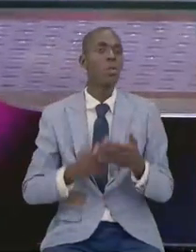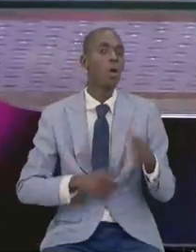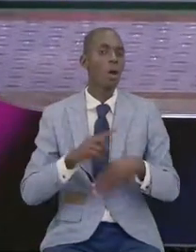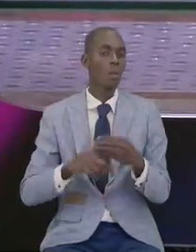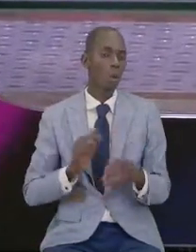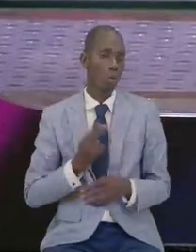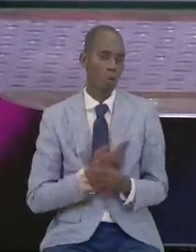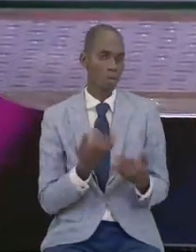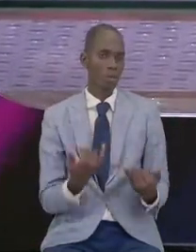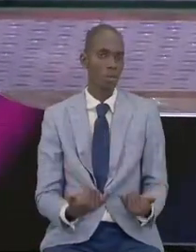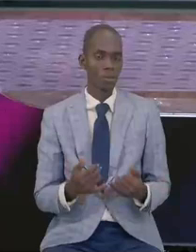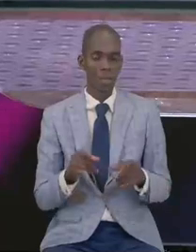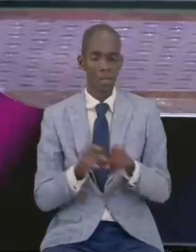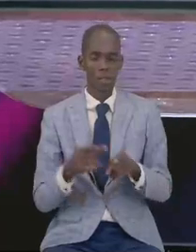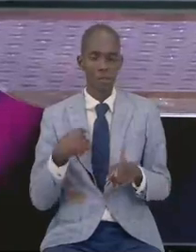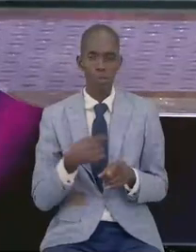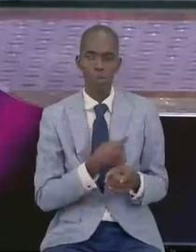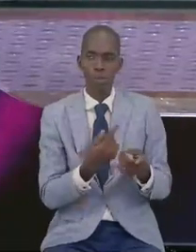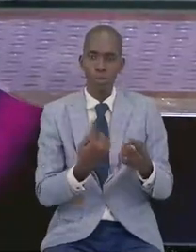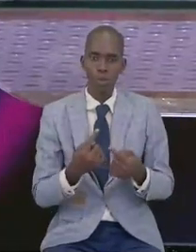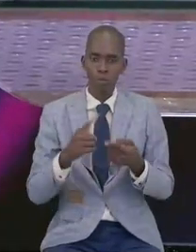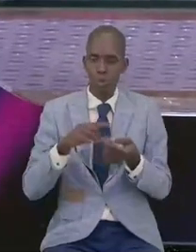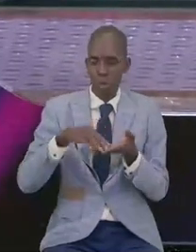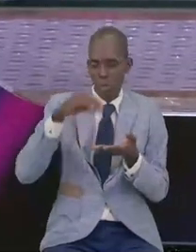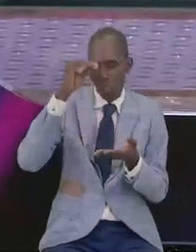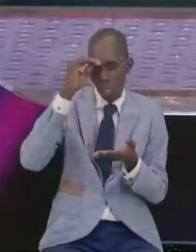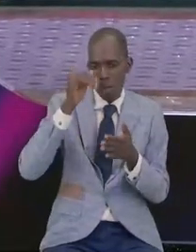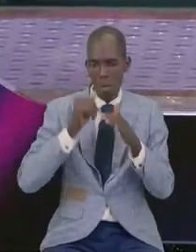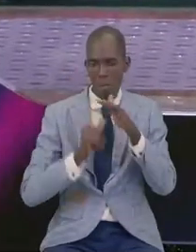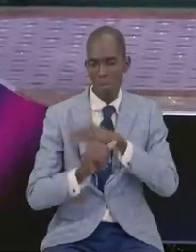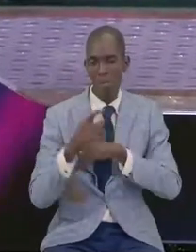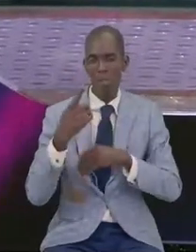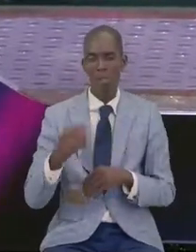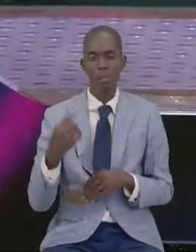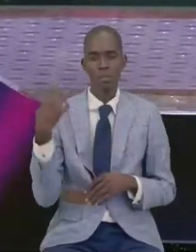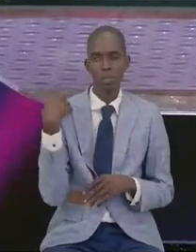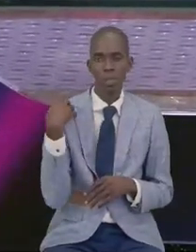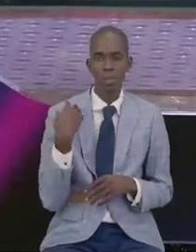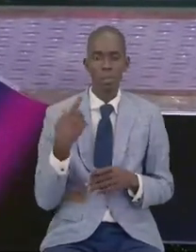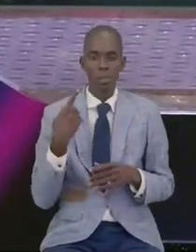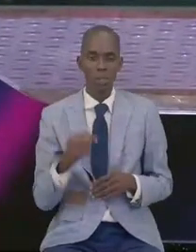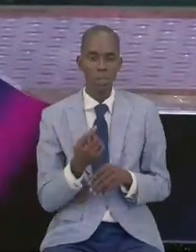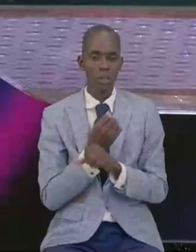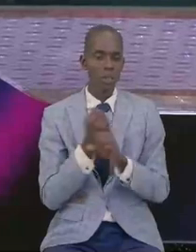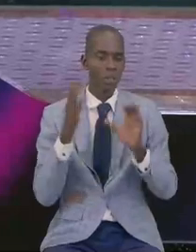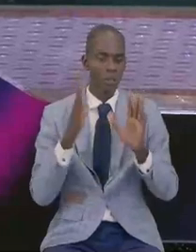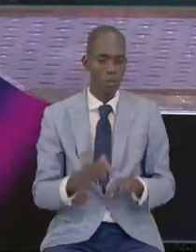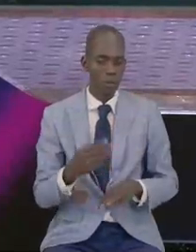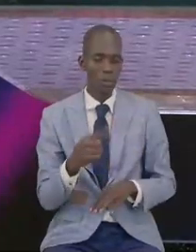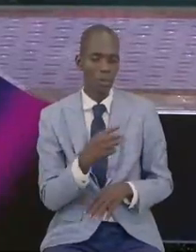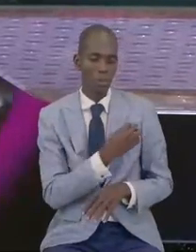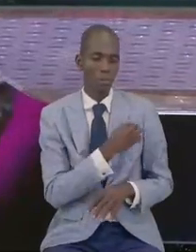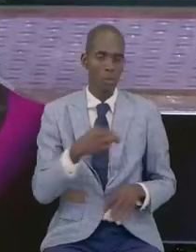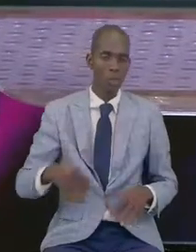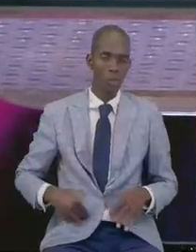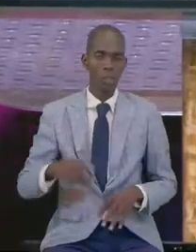comme vous êtes venus apprendre sous le maître, sous le messie, sous le sauveur, sous le